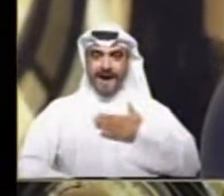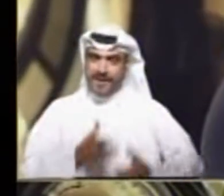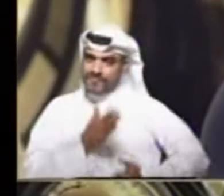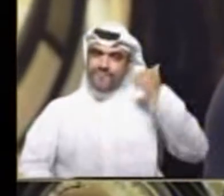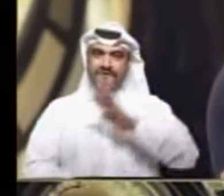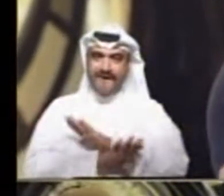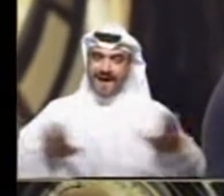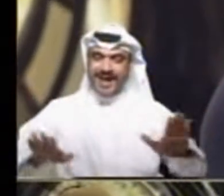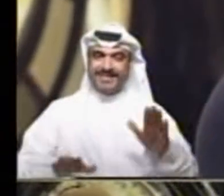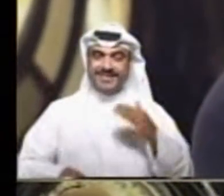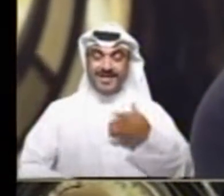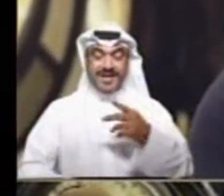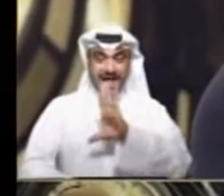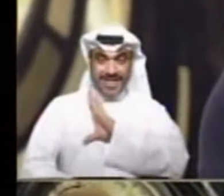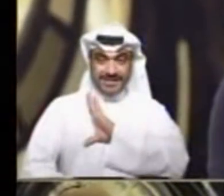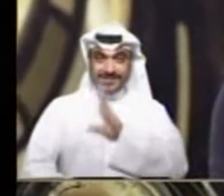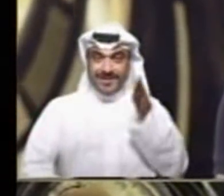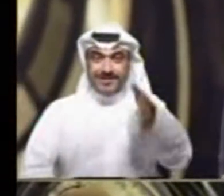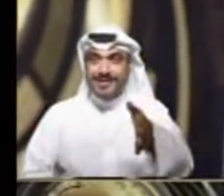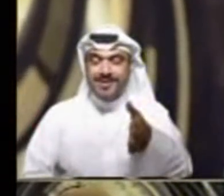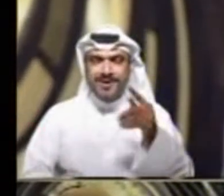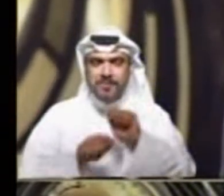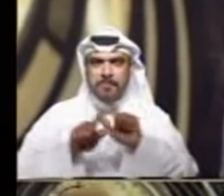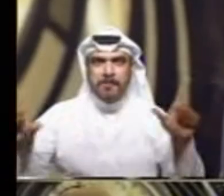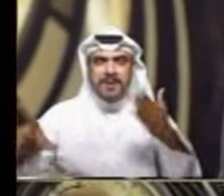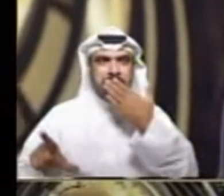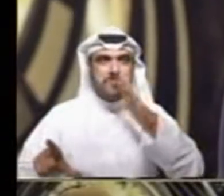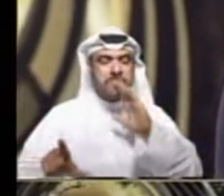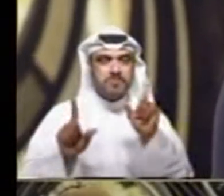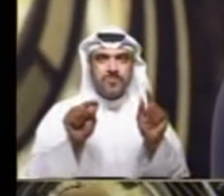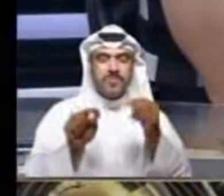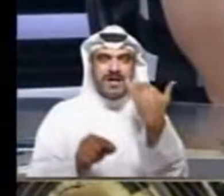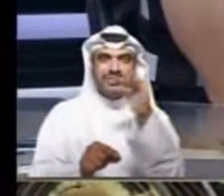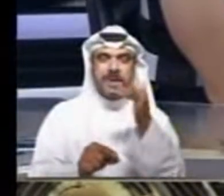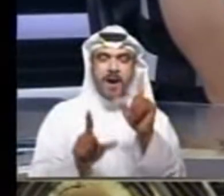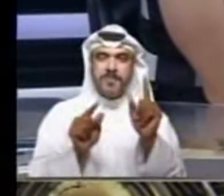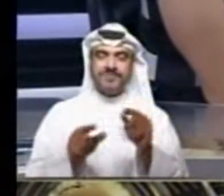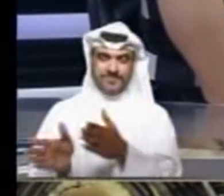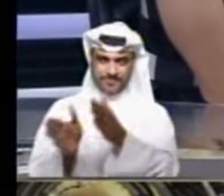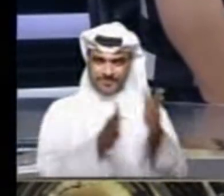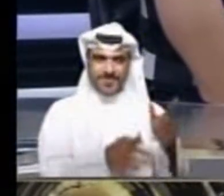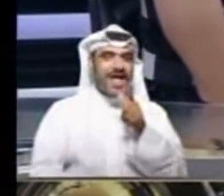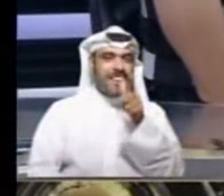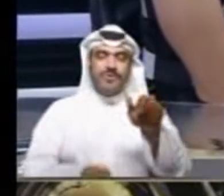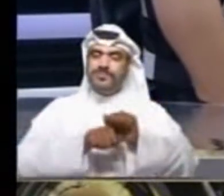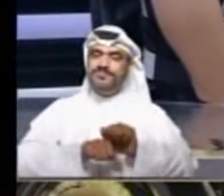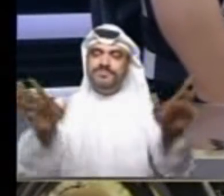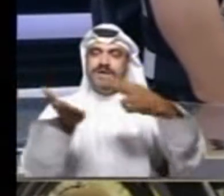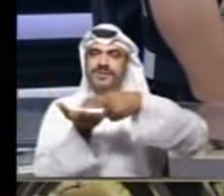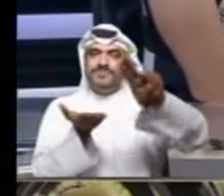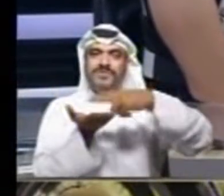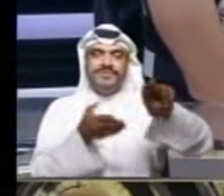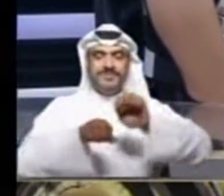حقنا، فيوم طلبوا الجيش الكويتي وصلوا الحمد لله لقوا الامور كلها تمام. الحمد لله. الحمد لله. طيب هل هناك من رساله في نهايه هذا اللقاء توجهها